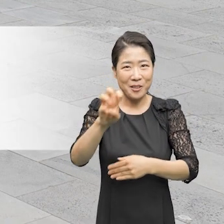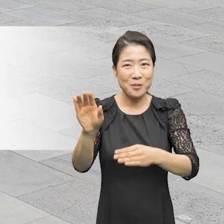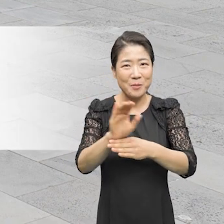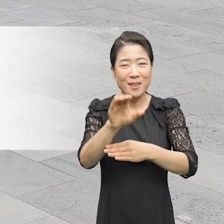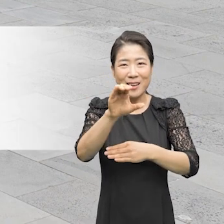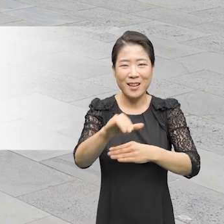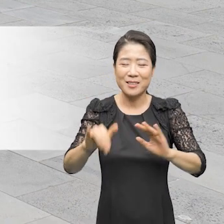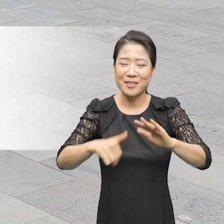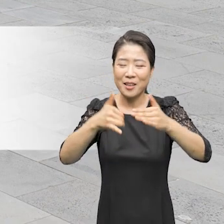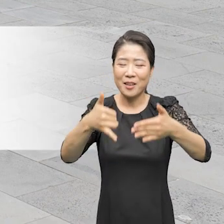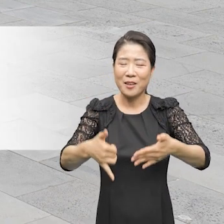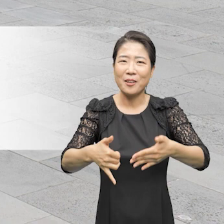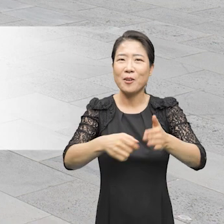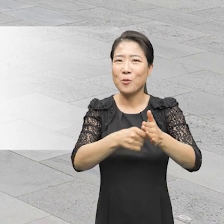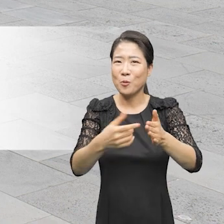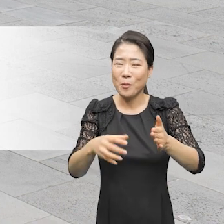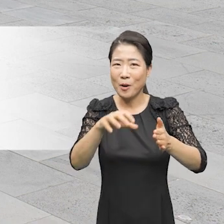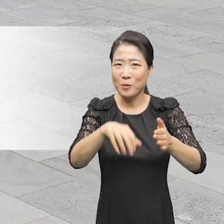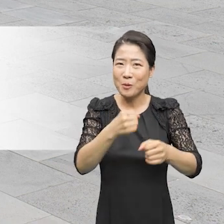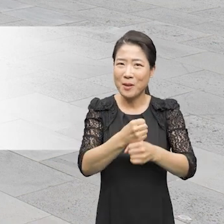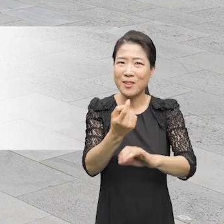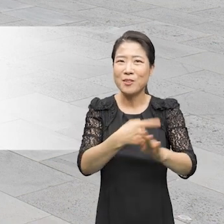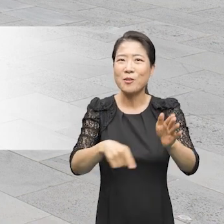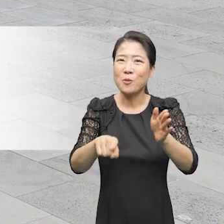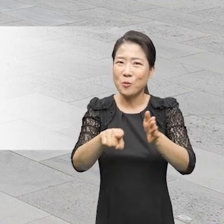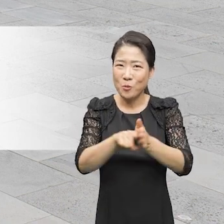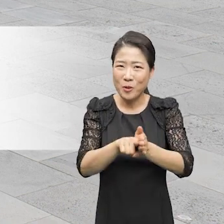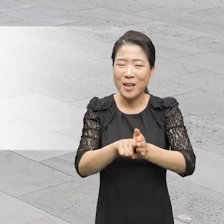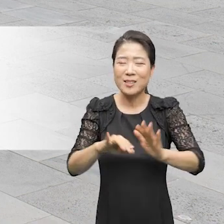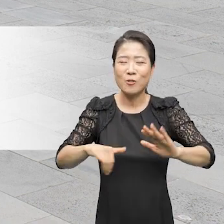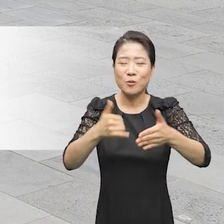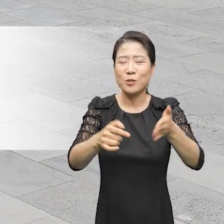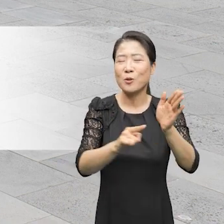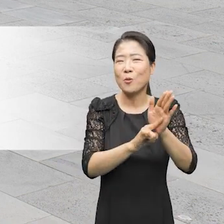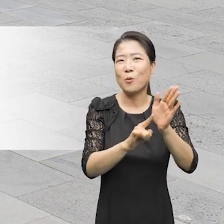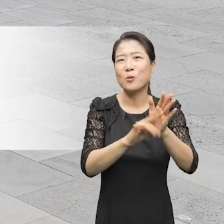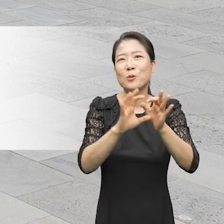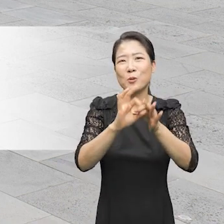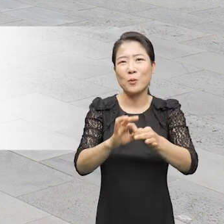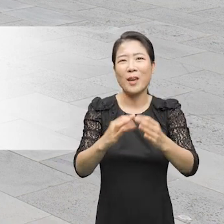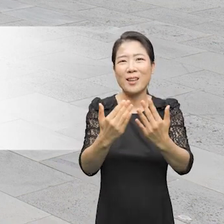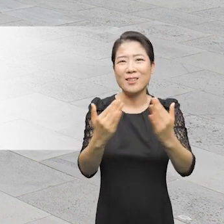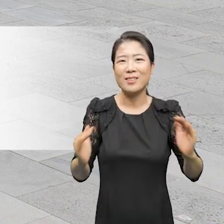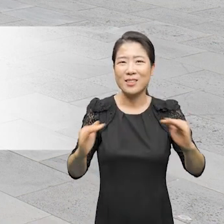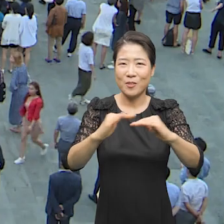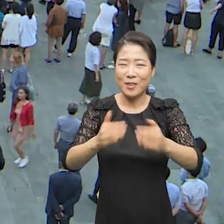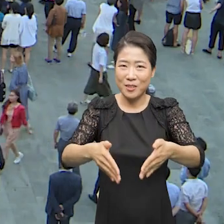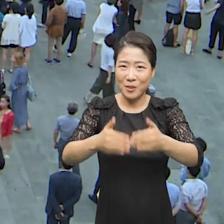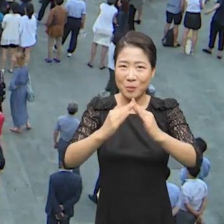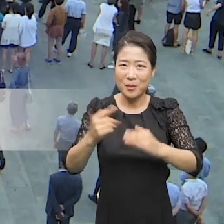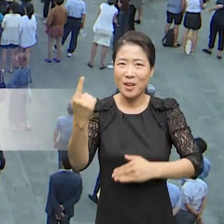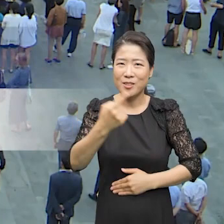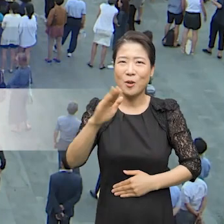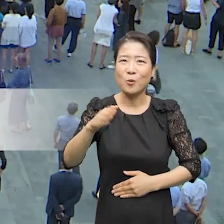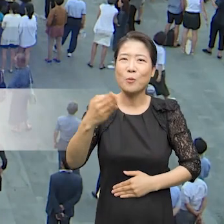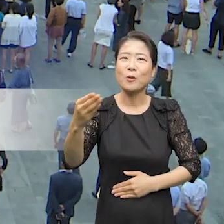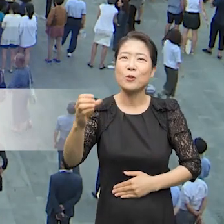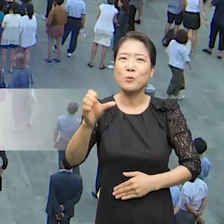비엔날레를 글로벌 랜드마커로 조성하기 위해 국제공모를 거쳐 전시관을 건립합니다 1995년